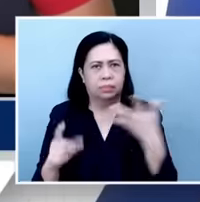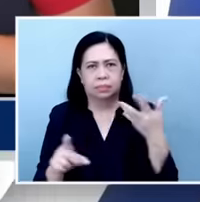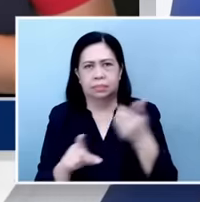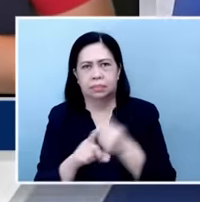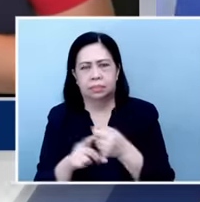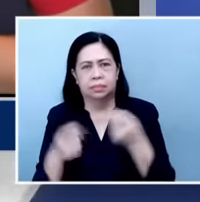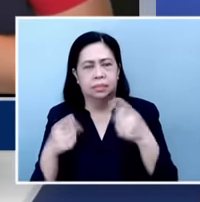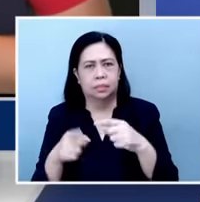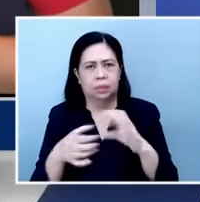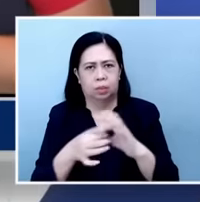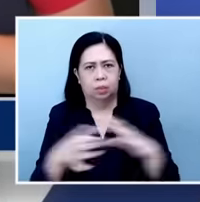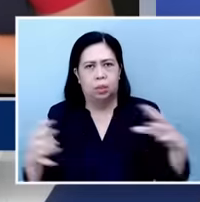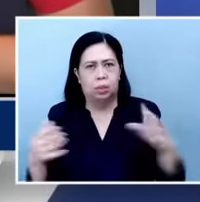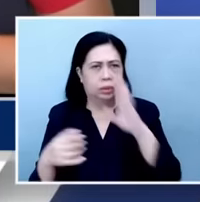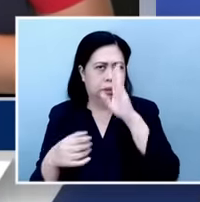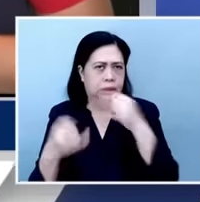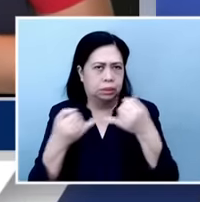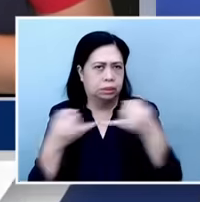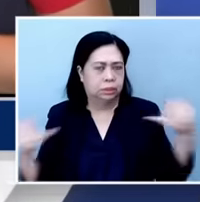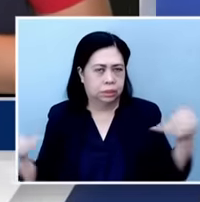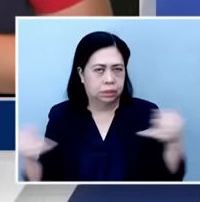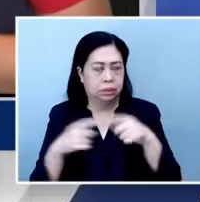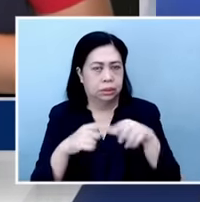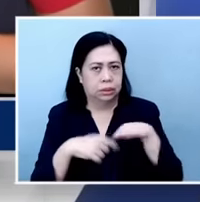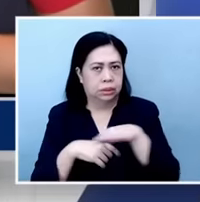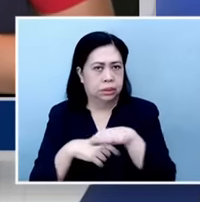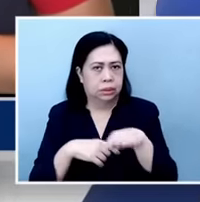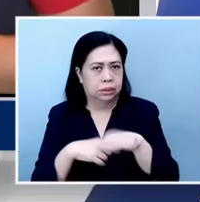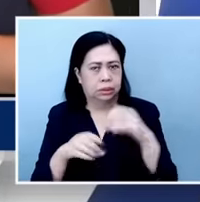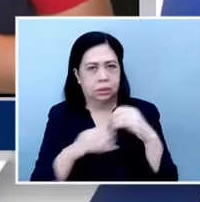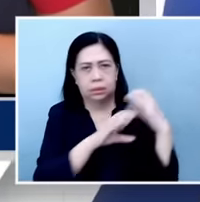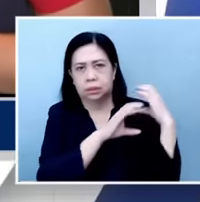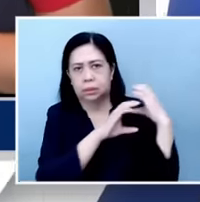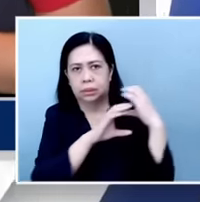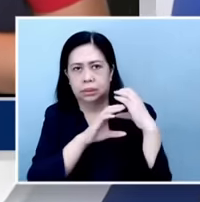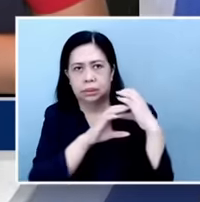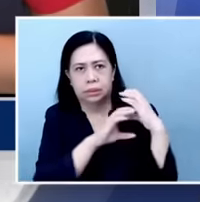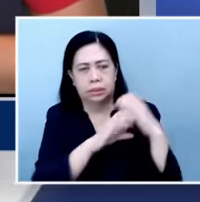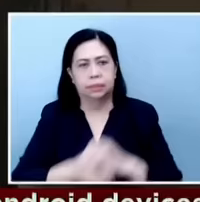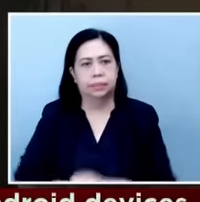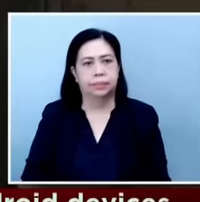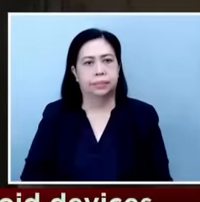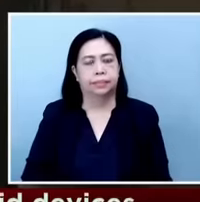na naputol ang lubid sa translasyon sa andas?